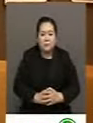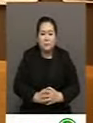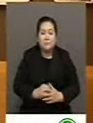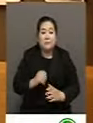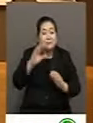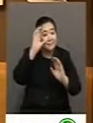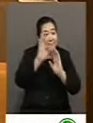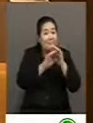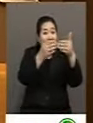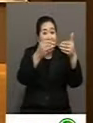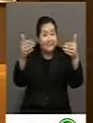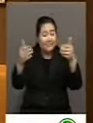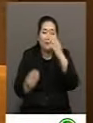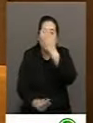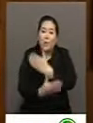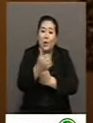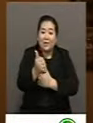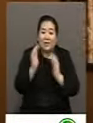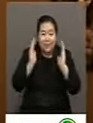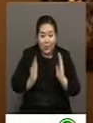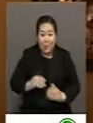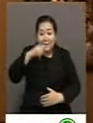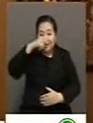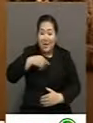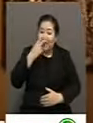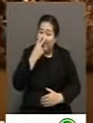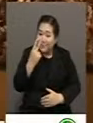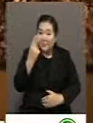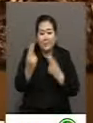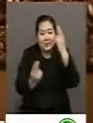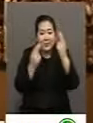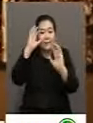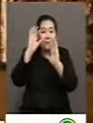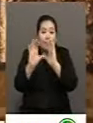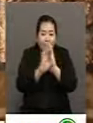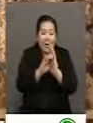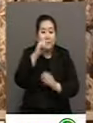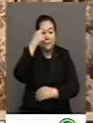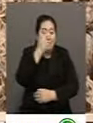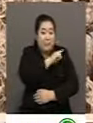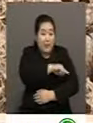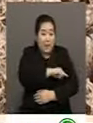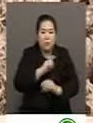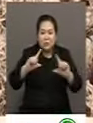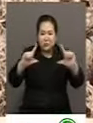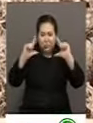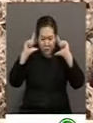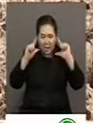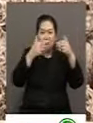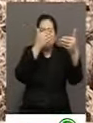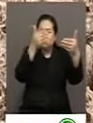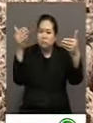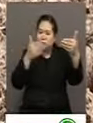นี่ถือว่าเป็นโอกาสที่ดีที่คนไทยจะได้ชมชุดภาพขาวดำที่มีชื่อเสียงจากชุดผลงานที่ทรงอิทธิพลมากที่สุดของเข